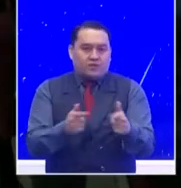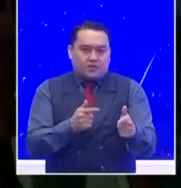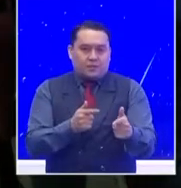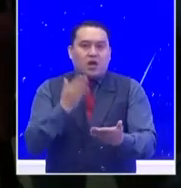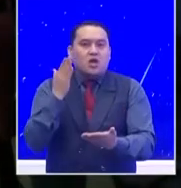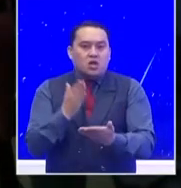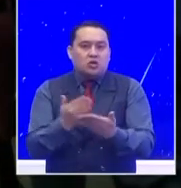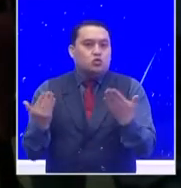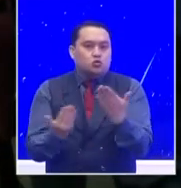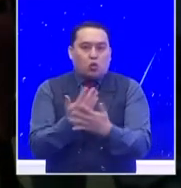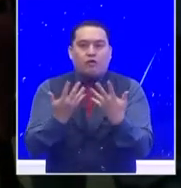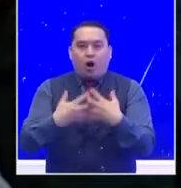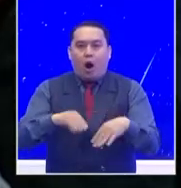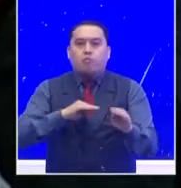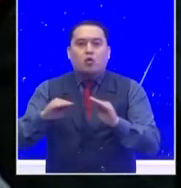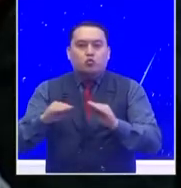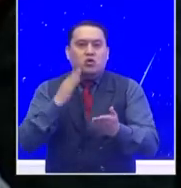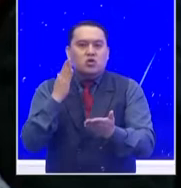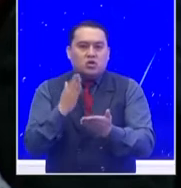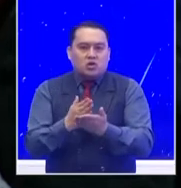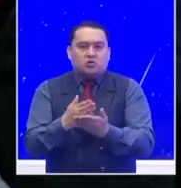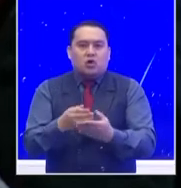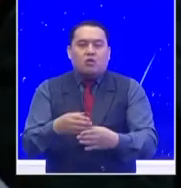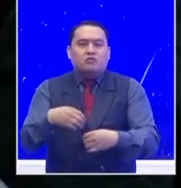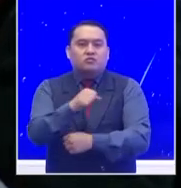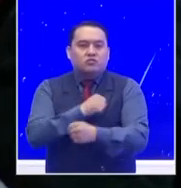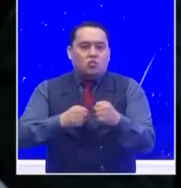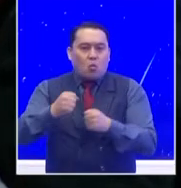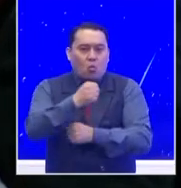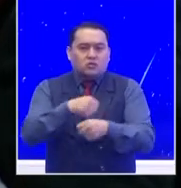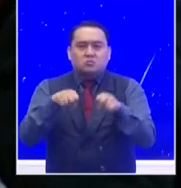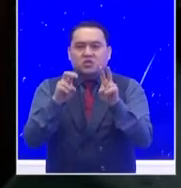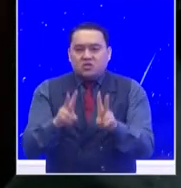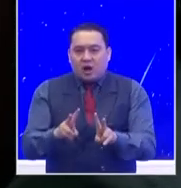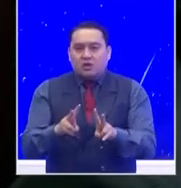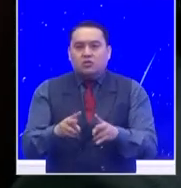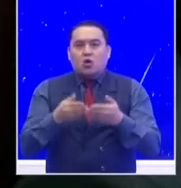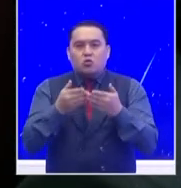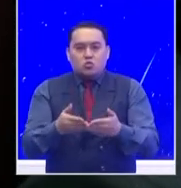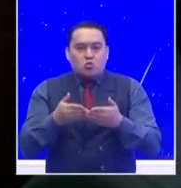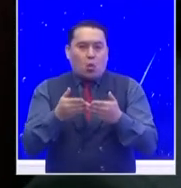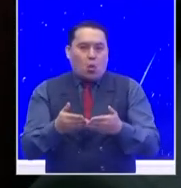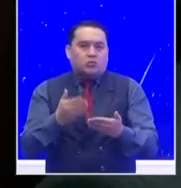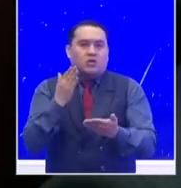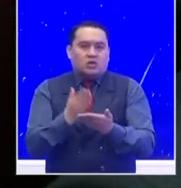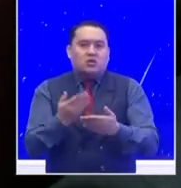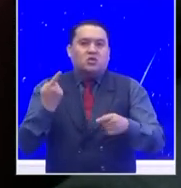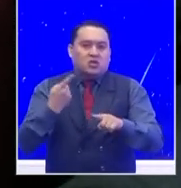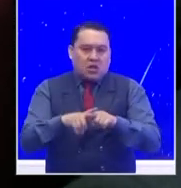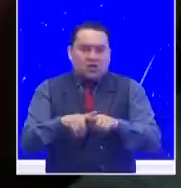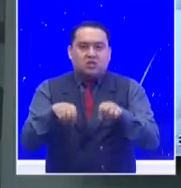Имеется новое оборудование, в числе которого помпы для откачки воды, шанцевый инструмент, лодки и высокопроходимая